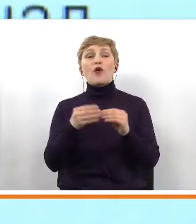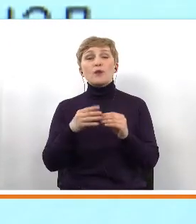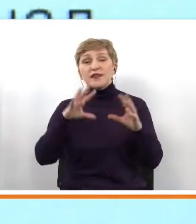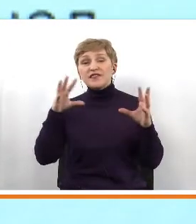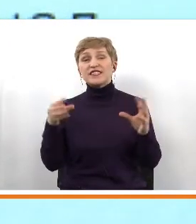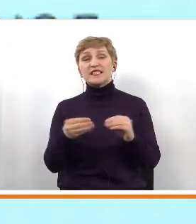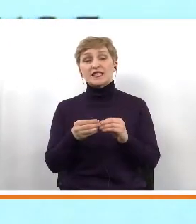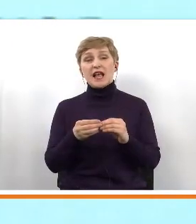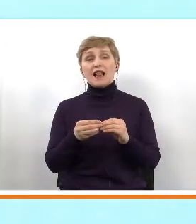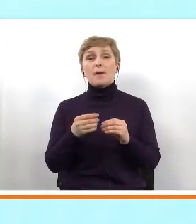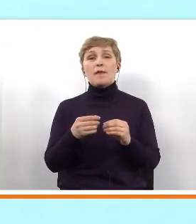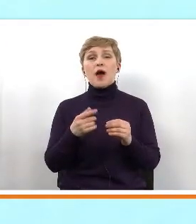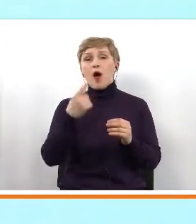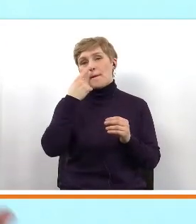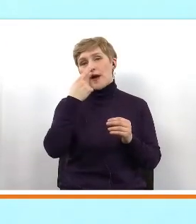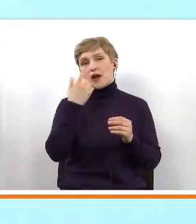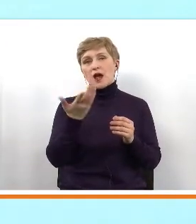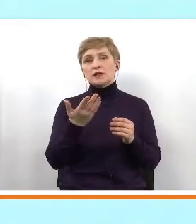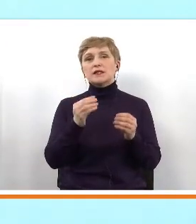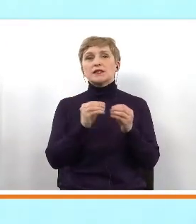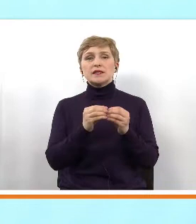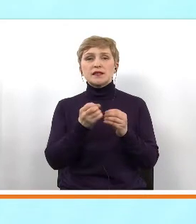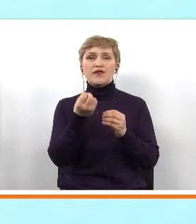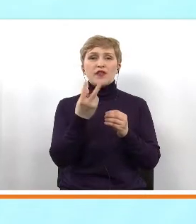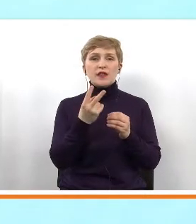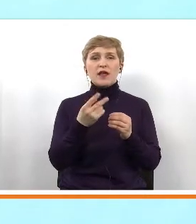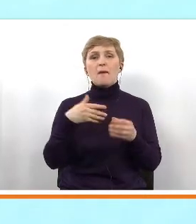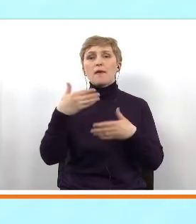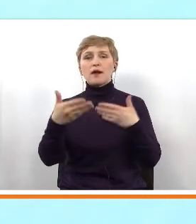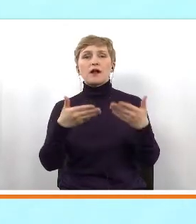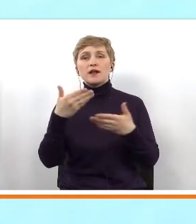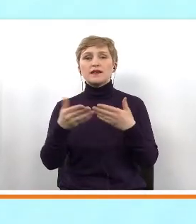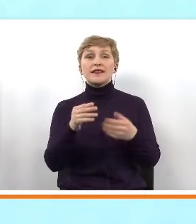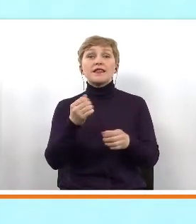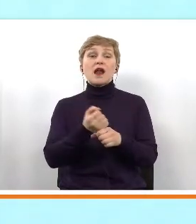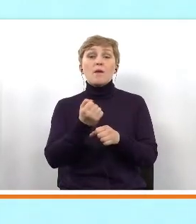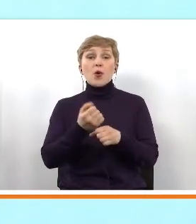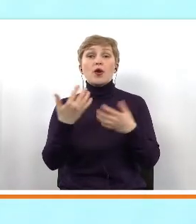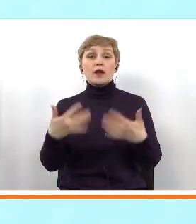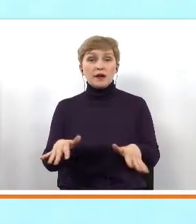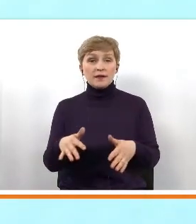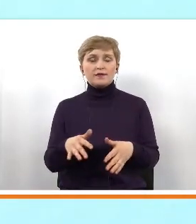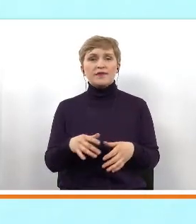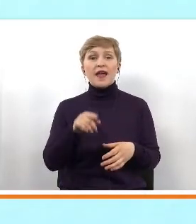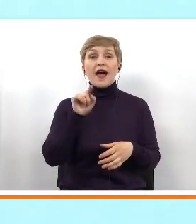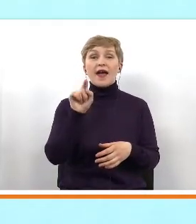целом порядка, там, я не знаю, там 10 или 12 предложений наработали, и